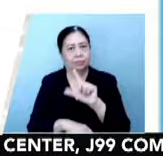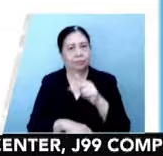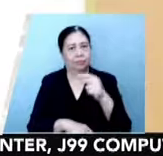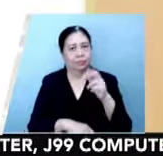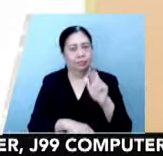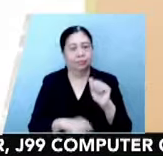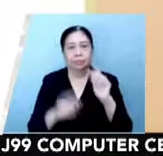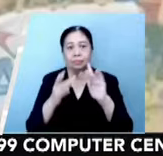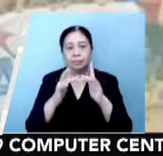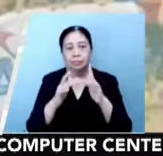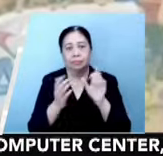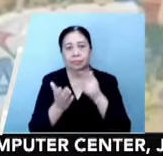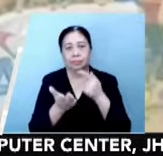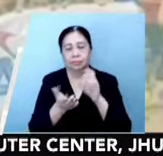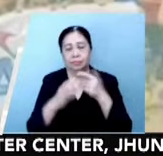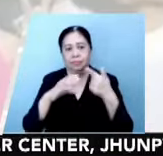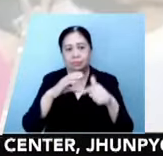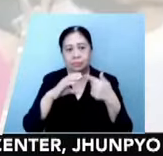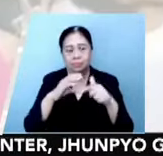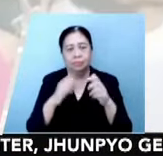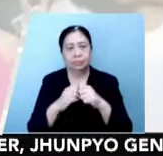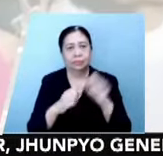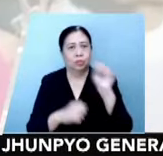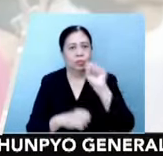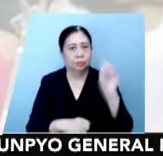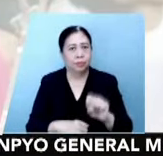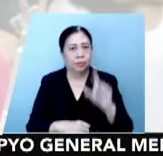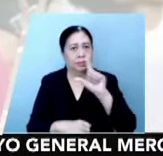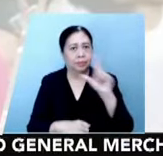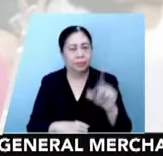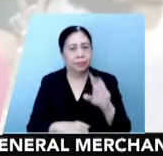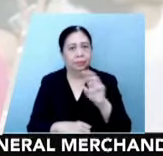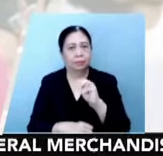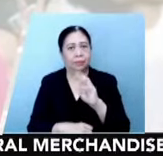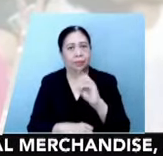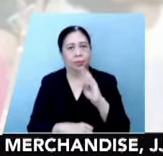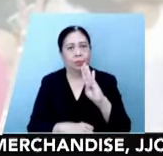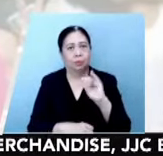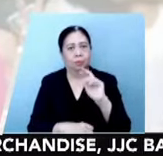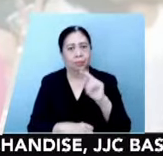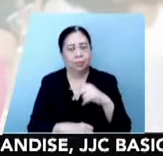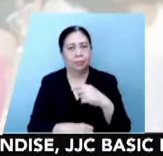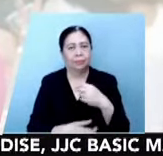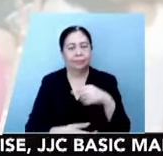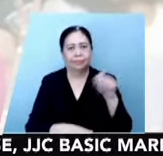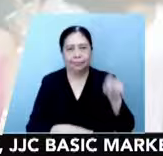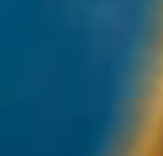via GCash, Shopee, Lazada at Metro Bank Credit Card.